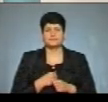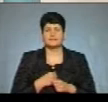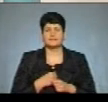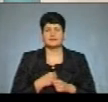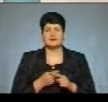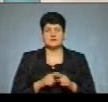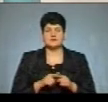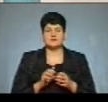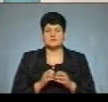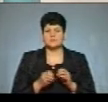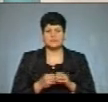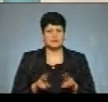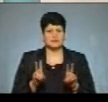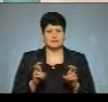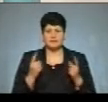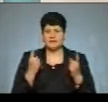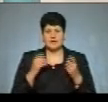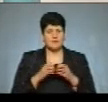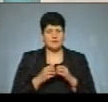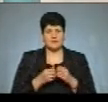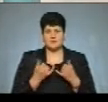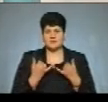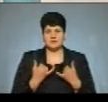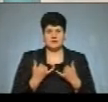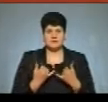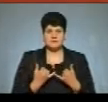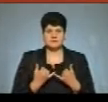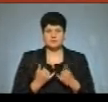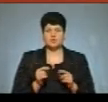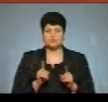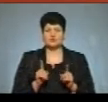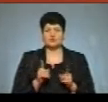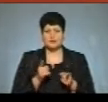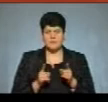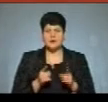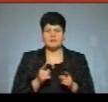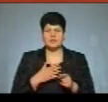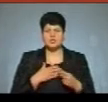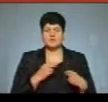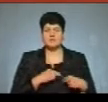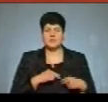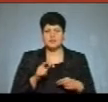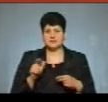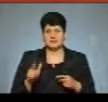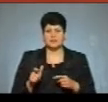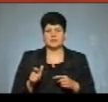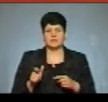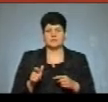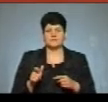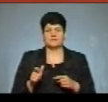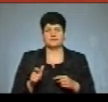болюча тема, велика проблема зараз, тому що, направду, знаєте, наші працівники досить, вони